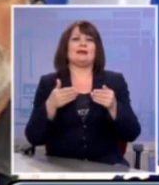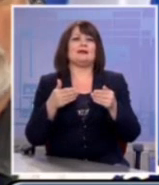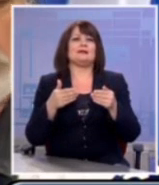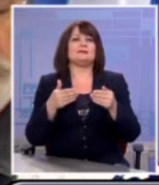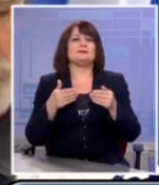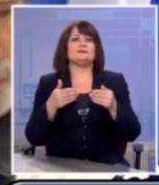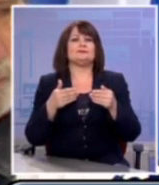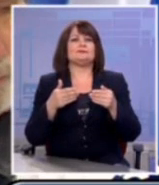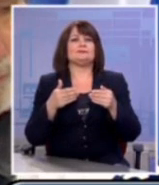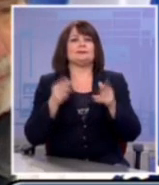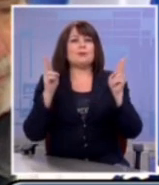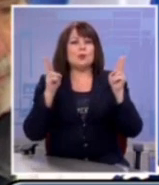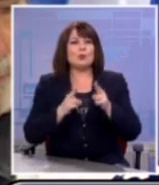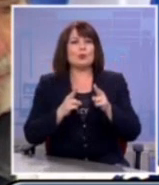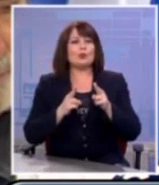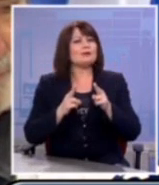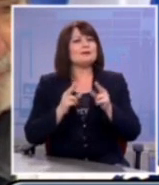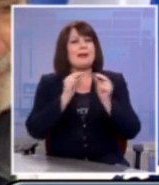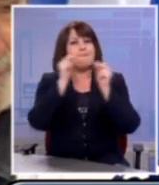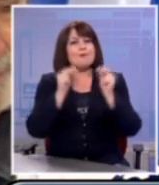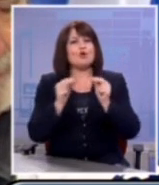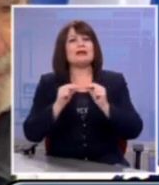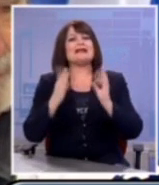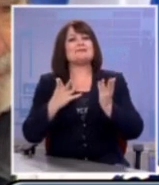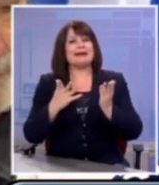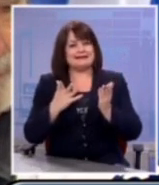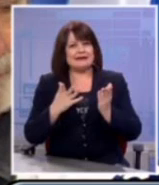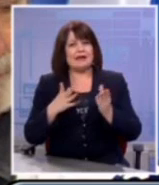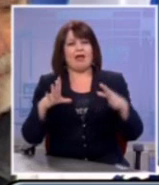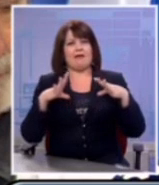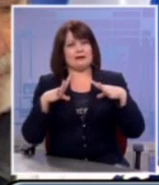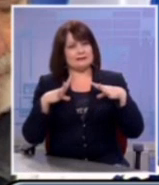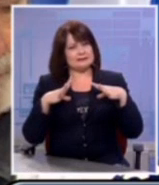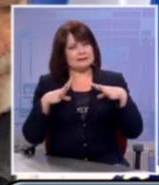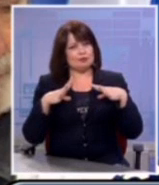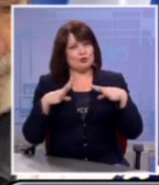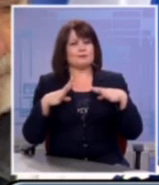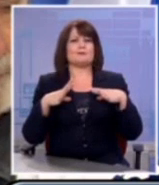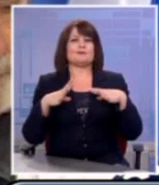της σύνοψης του πορίσματος. Το πόρισμα είναι έτοιμο στην